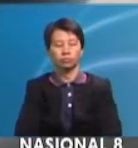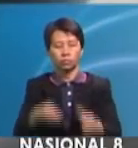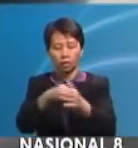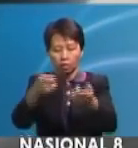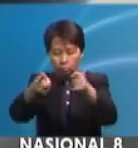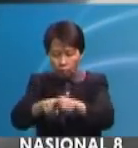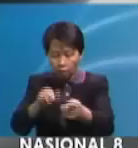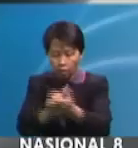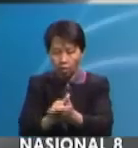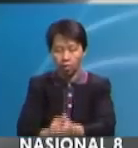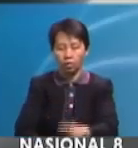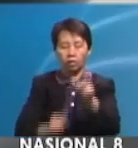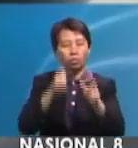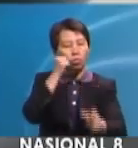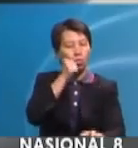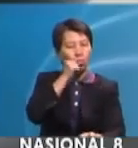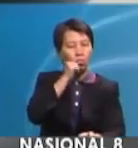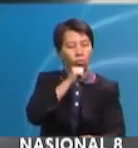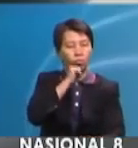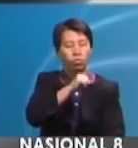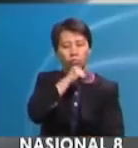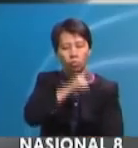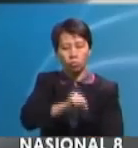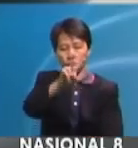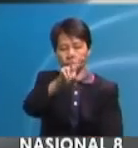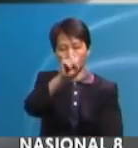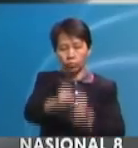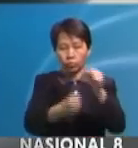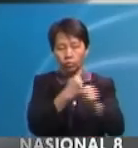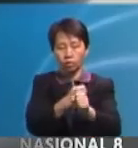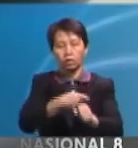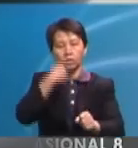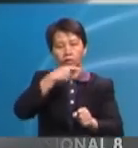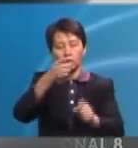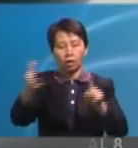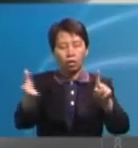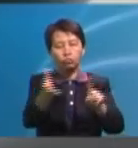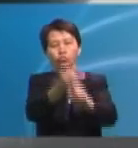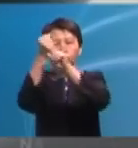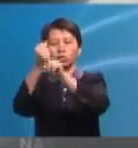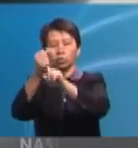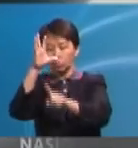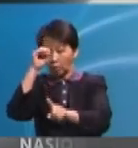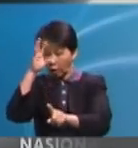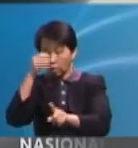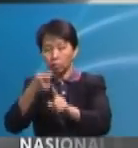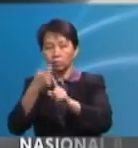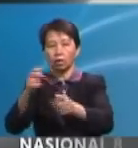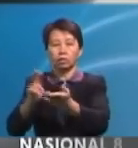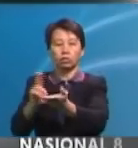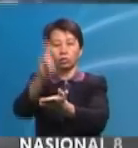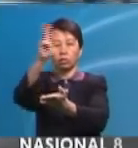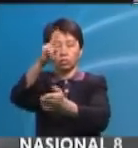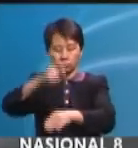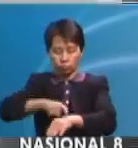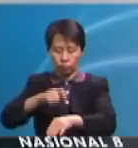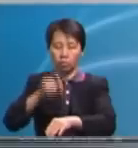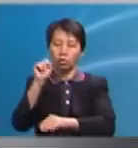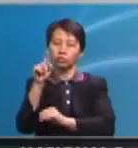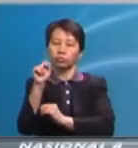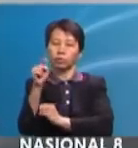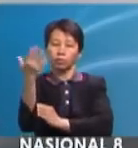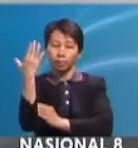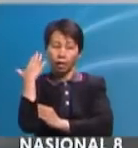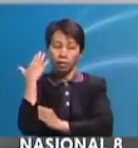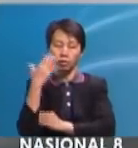kejadian itu mangsa Nur syyuhada Johari 20 tahun Dikatakan dicolek suspek dari kampusnya pada pukul 11 pagi